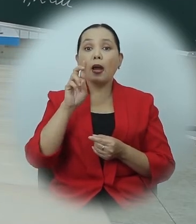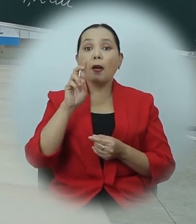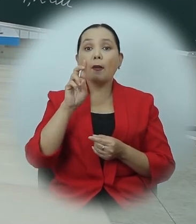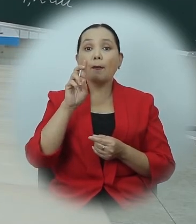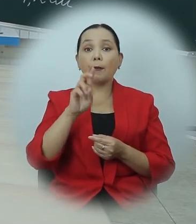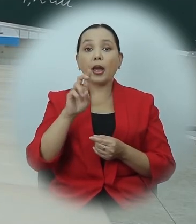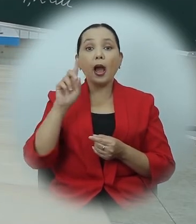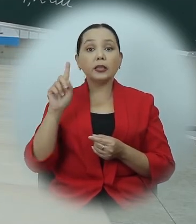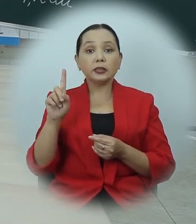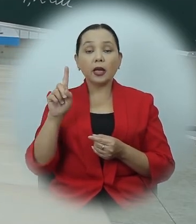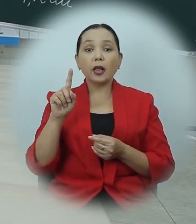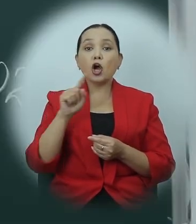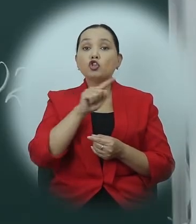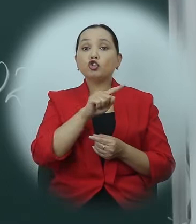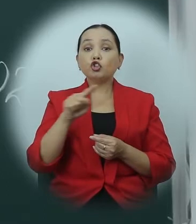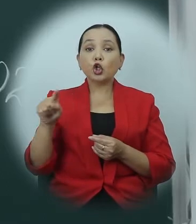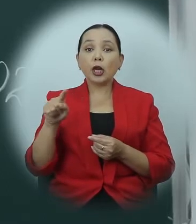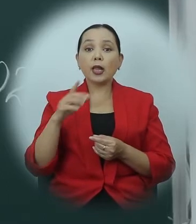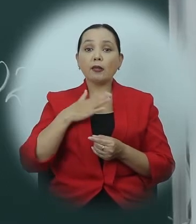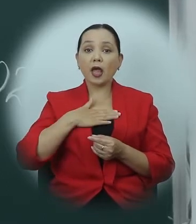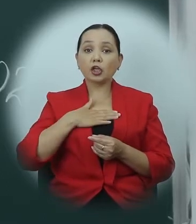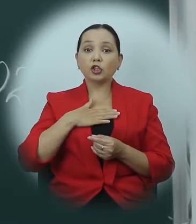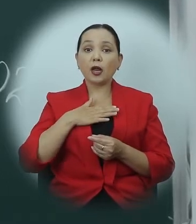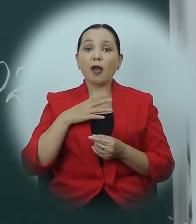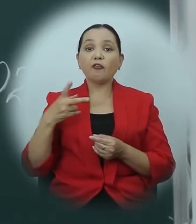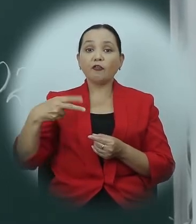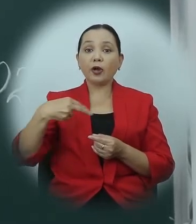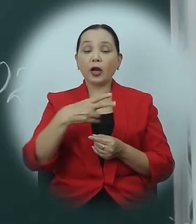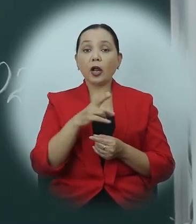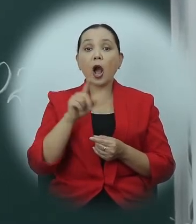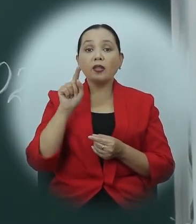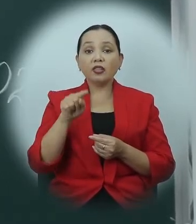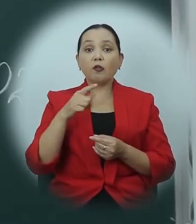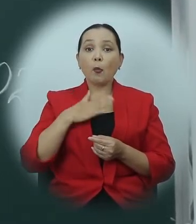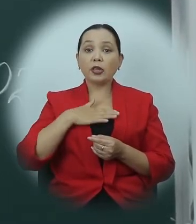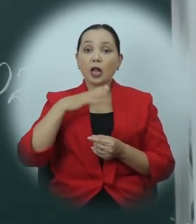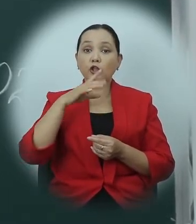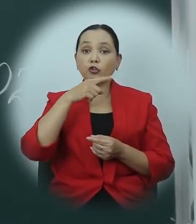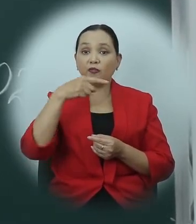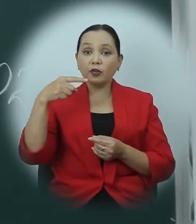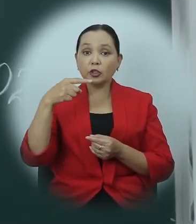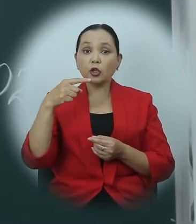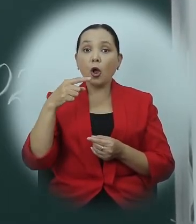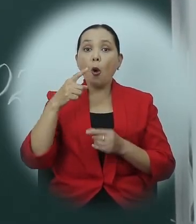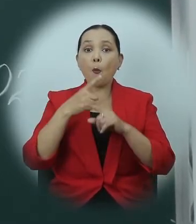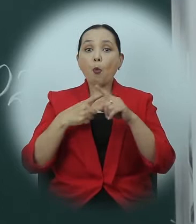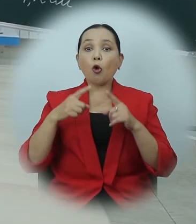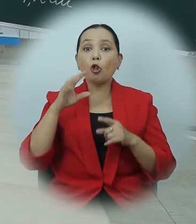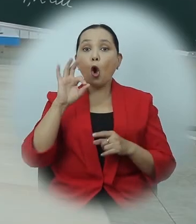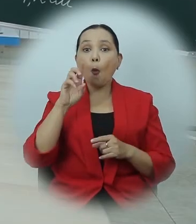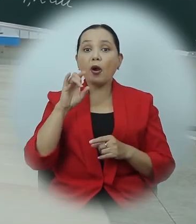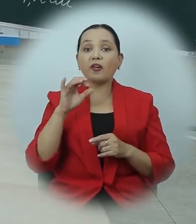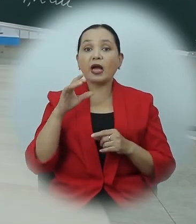BB1, ширина нашей выкройки. От него мы должны вычесть полуобхват талии вместе